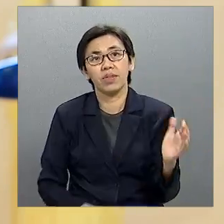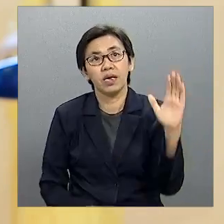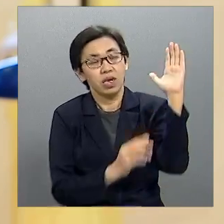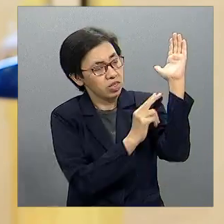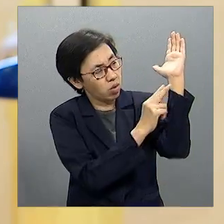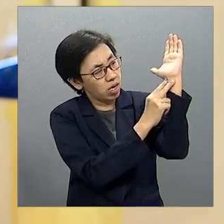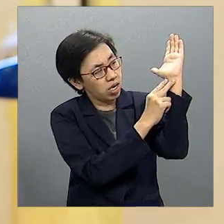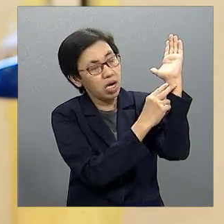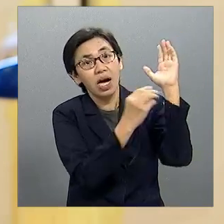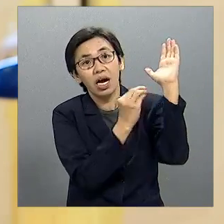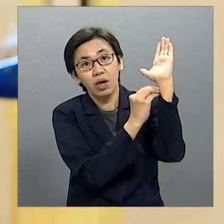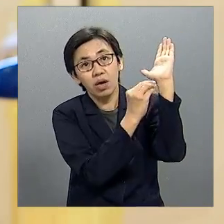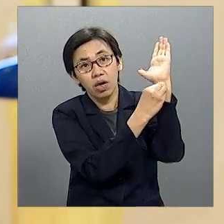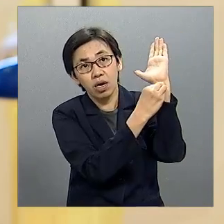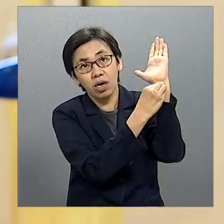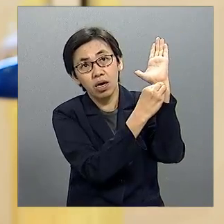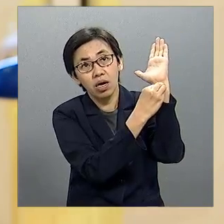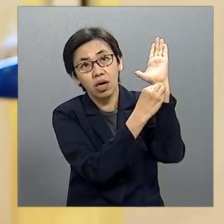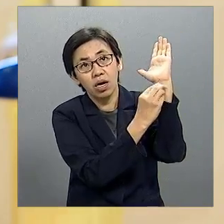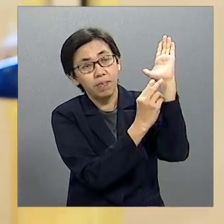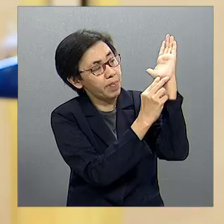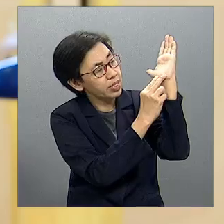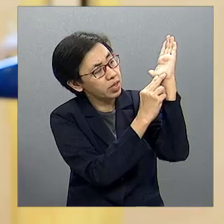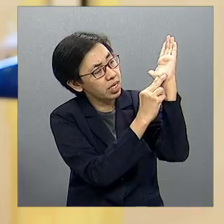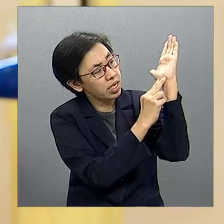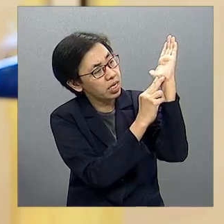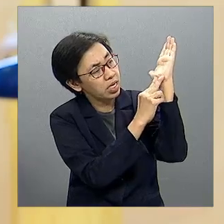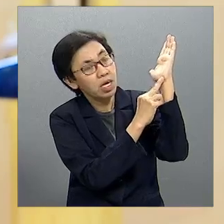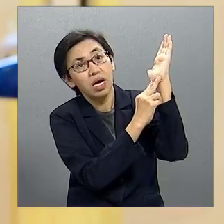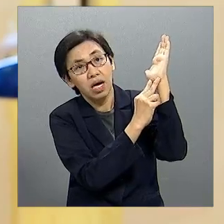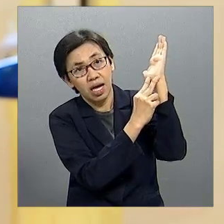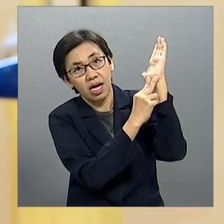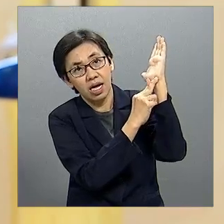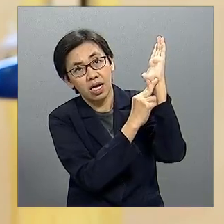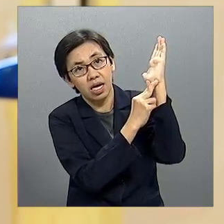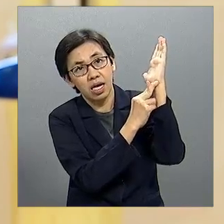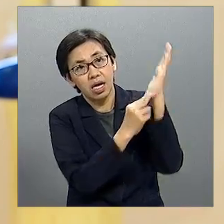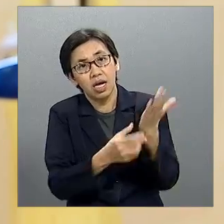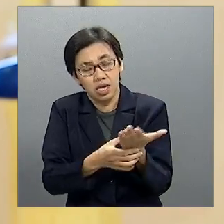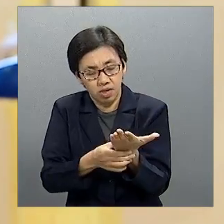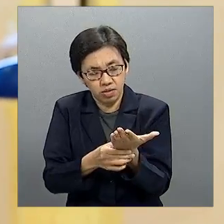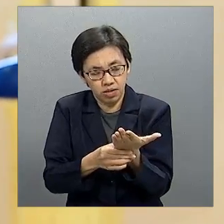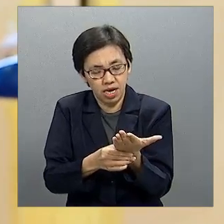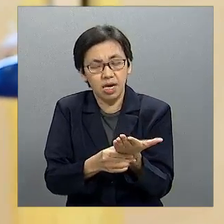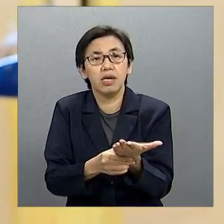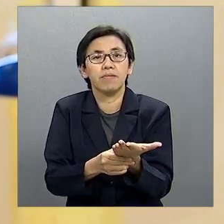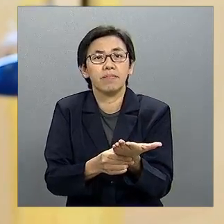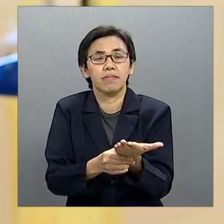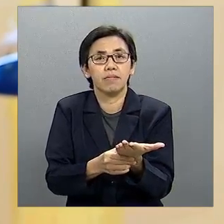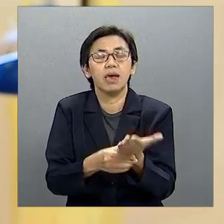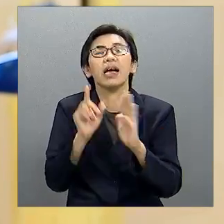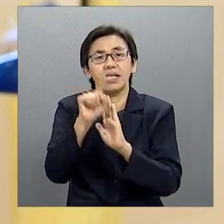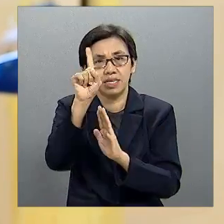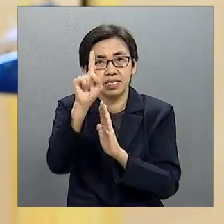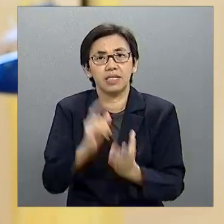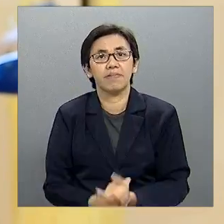ไปเมื่อช่วงตอนต้นก็คือตรงนี้พูดนะครับ แล้วเราก็จับแล้วมันรู้สึกมีผงกระดูก ใช่แล้วเรากดตรงกลาง ระหว่าง กดค้างไว้1นาทีเช่นกัน ค ่ ะ นะครับ